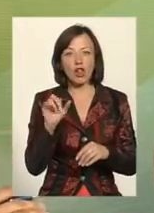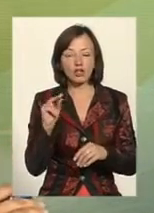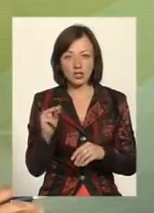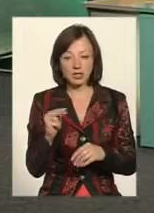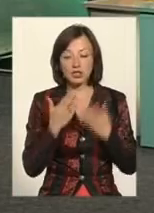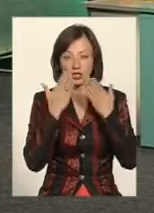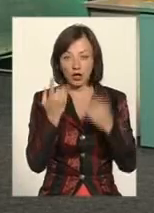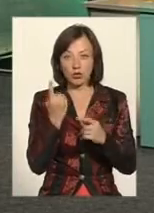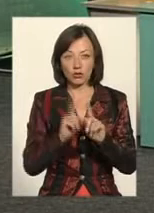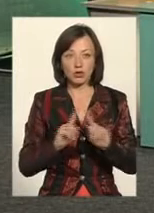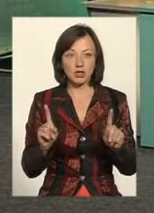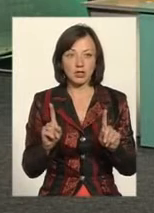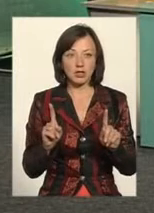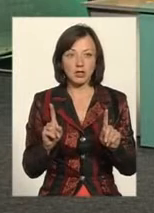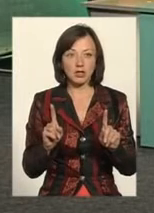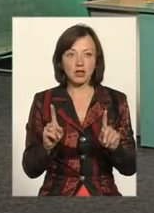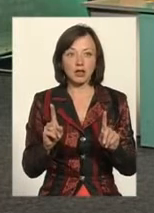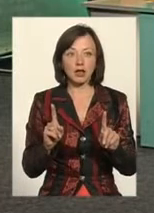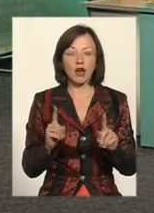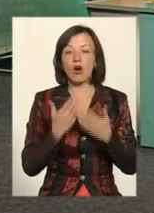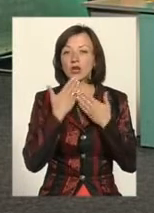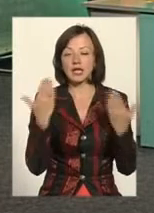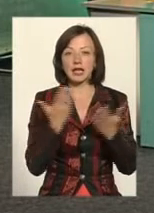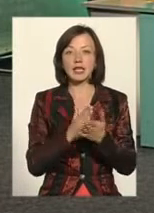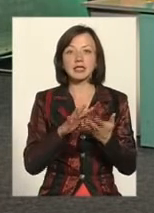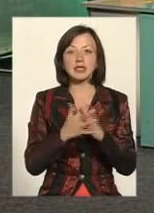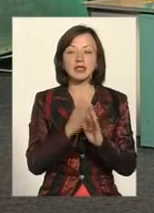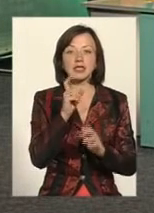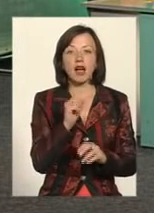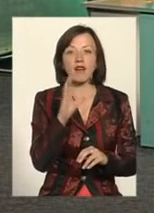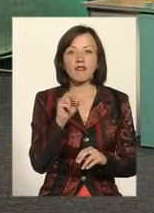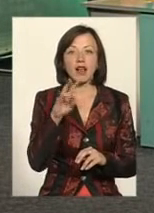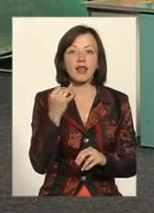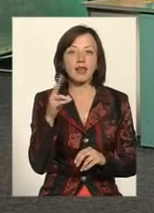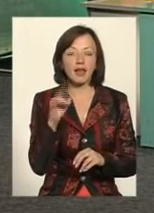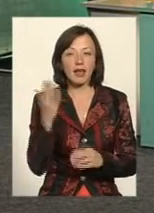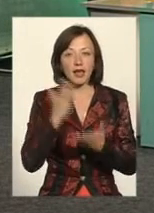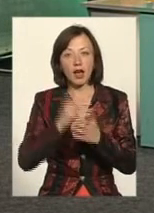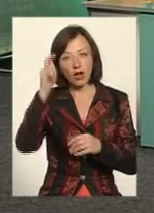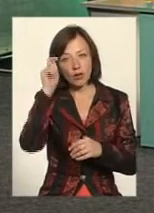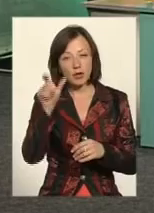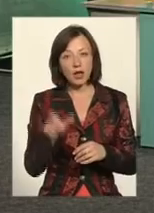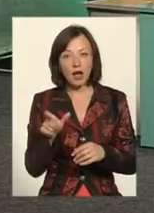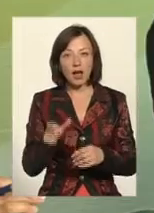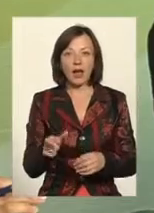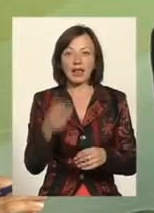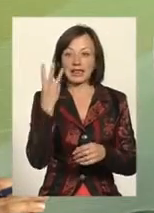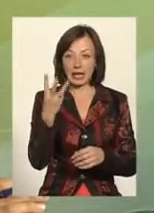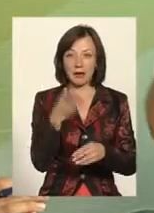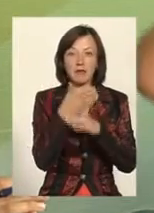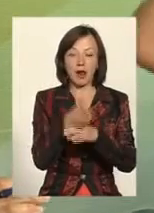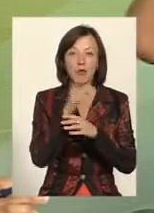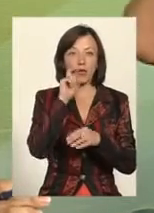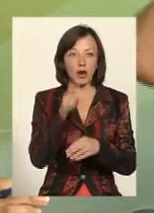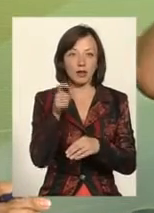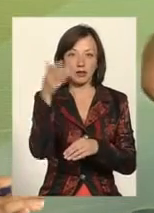зачитаю одну річ. Знаєте, останній буквально. Є село Завалійки Волочиську, є один хлопчина, який вивісив 3 українських прапора. Для мене прапор,